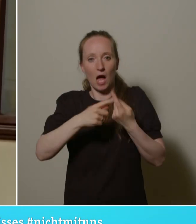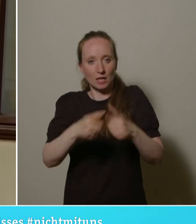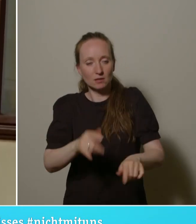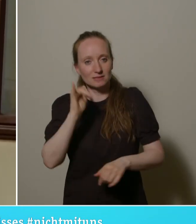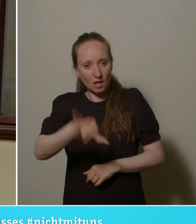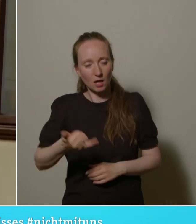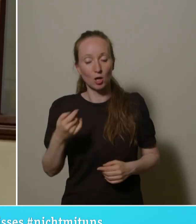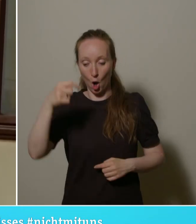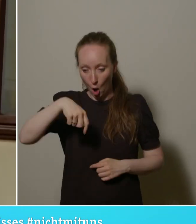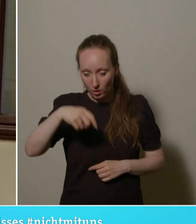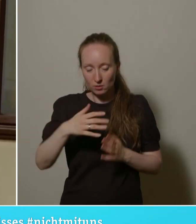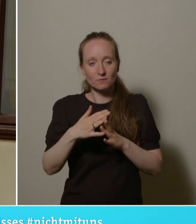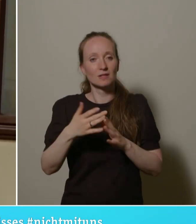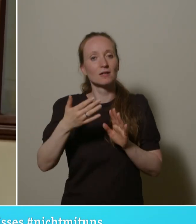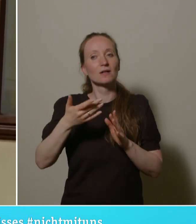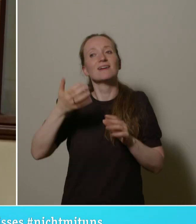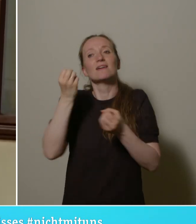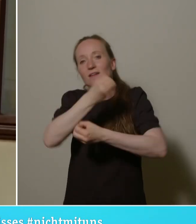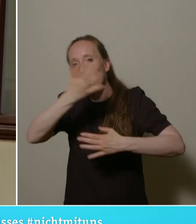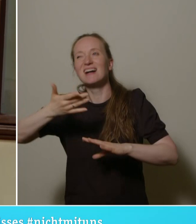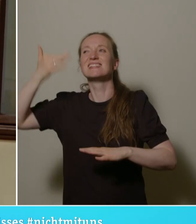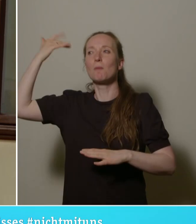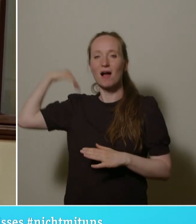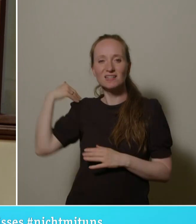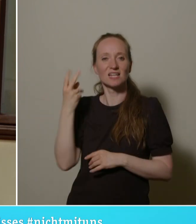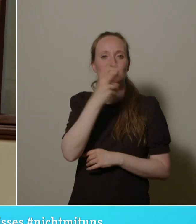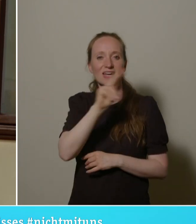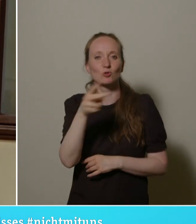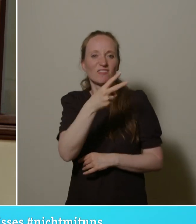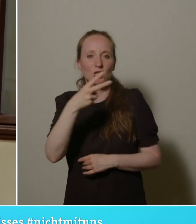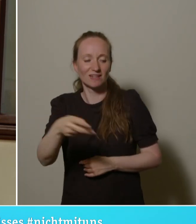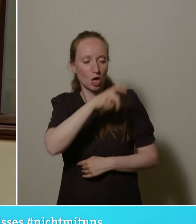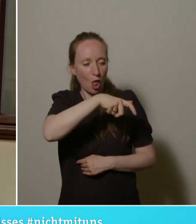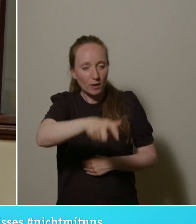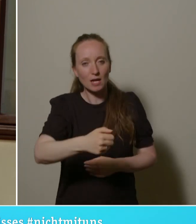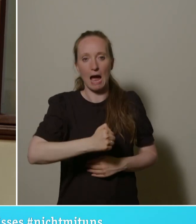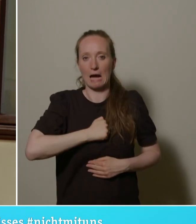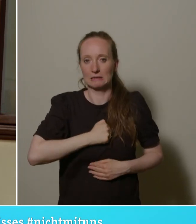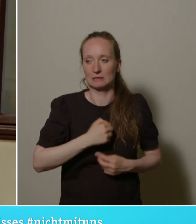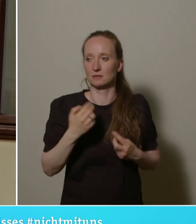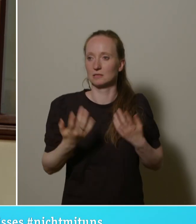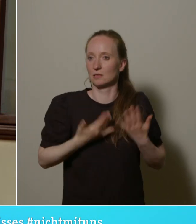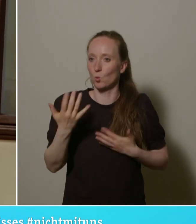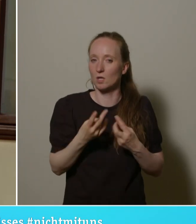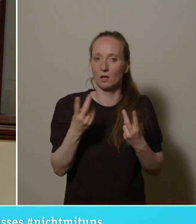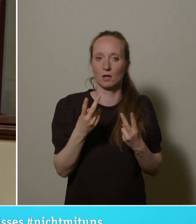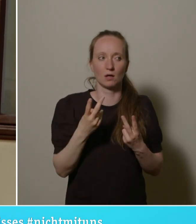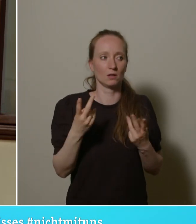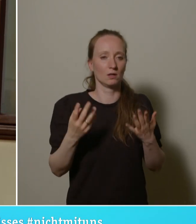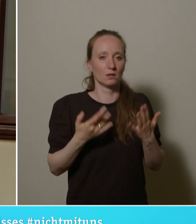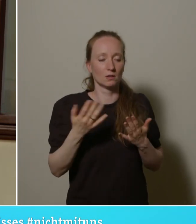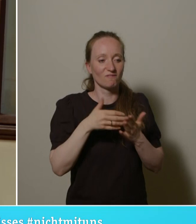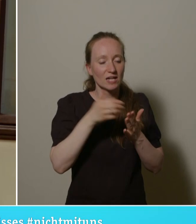natürlich kann ich das verstehen, dass zum damaligen Zeitpunkt Leute an sich tatsächlich Angst hatten,